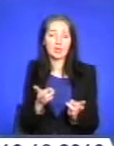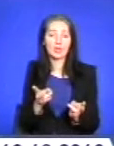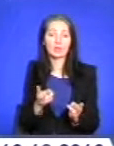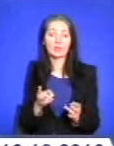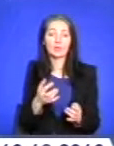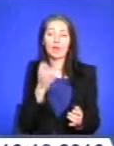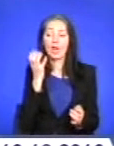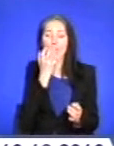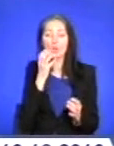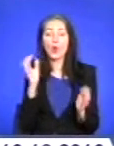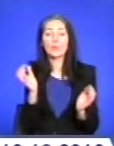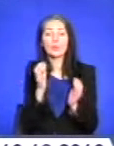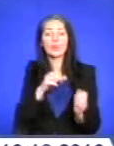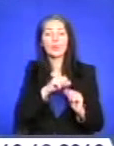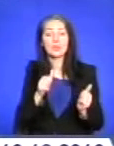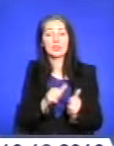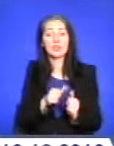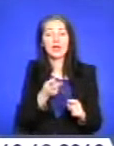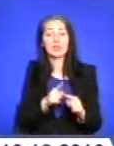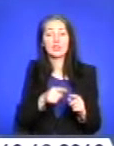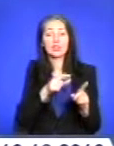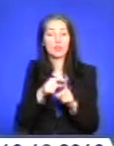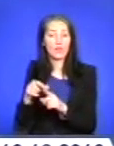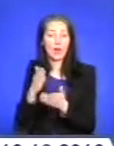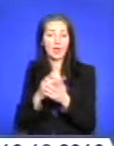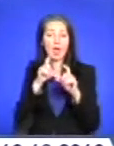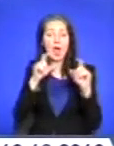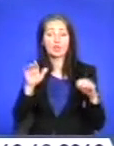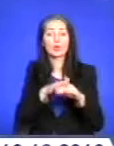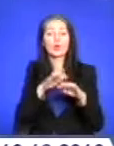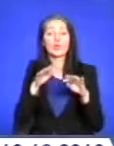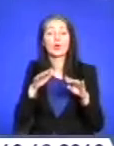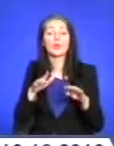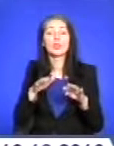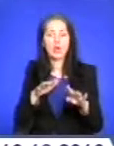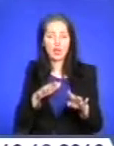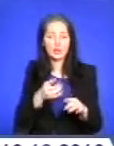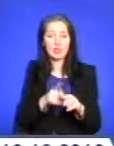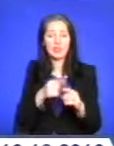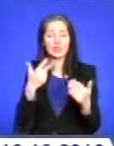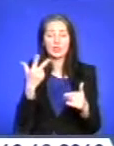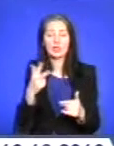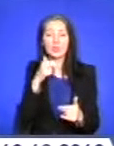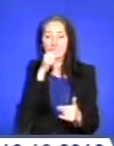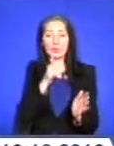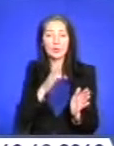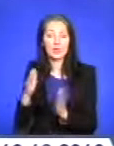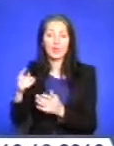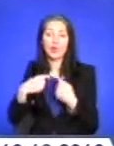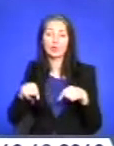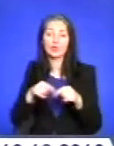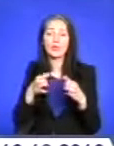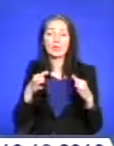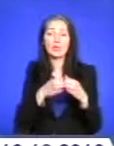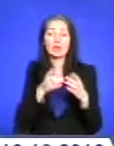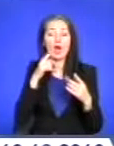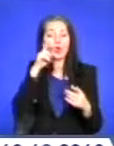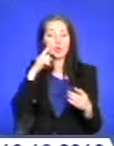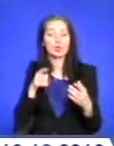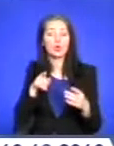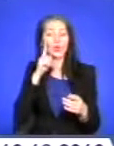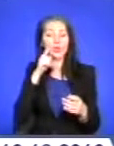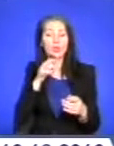Теплом зігріємо серця. Ці слова стали гаслом доброчинної акції, яку уже третій рік поспіль організовує спілка української молоді за